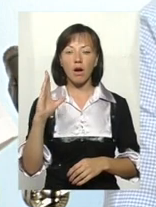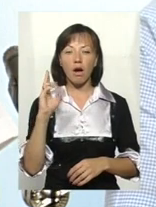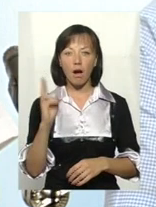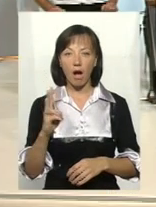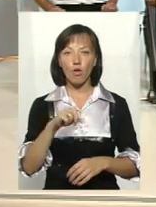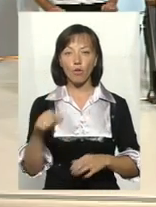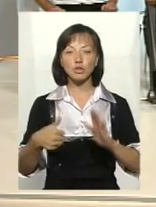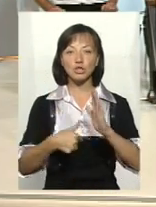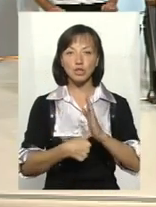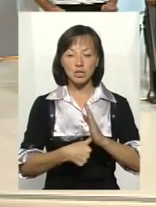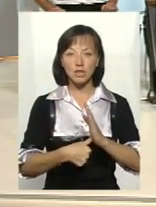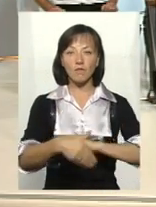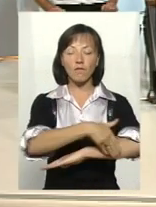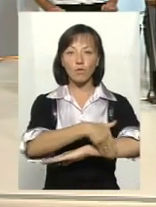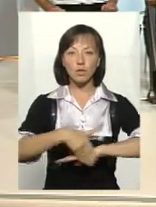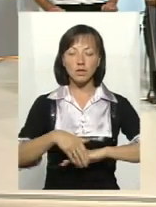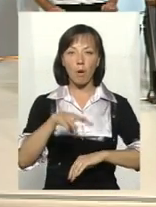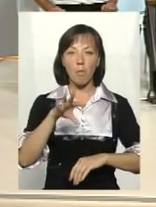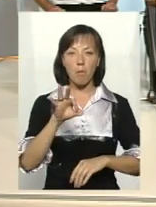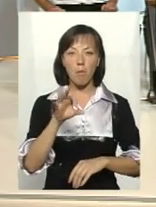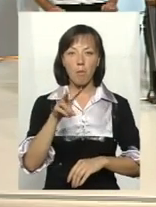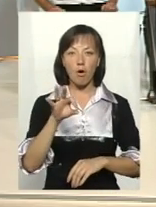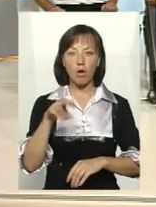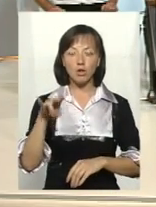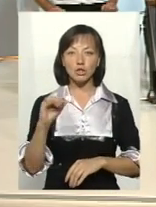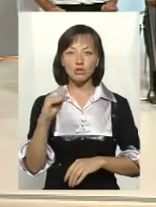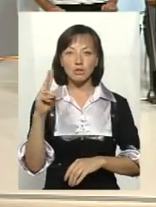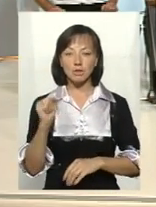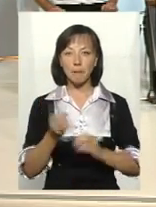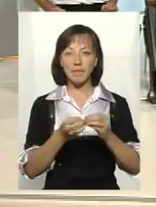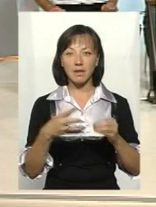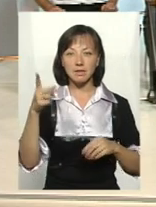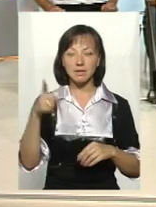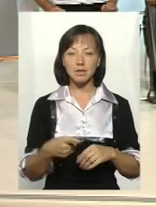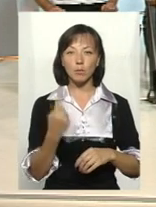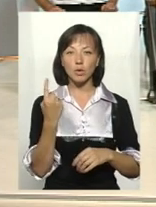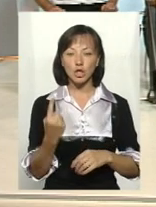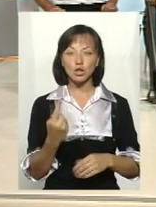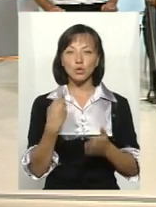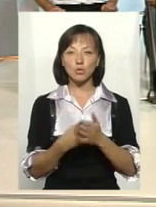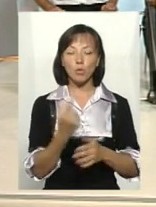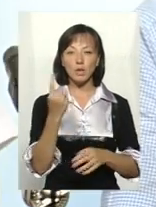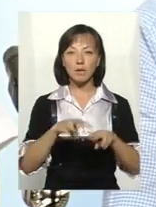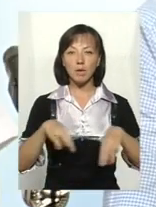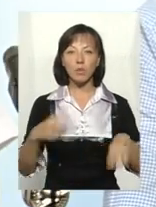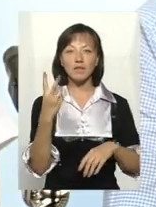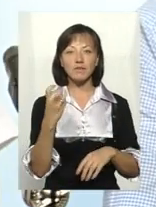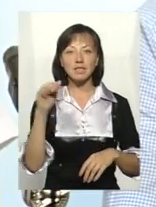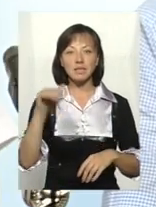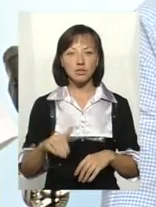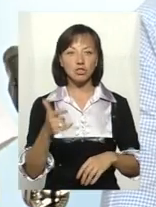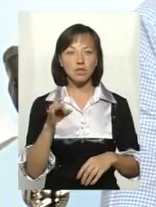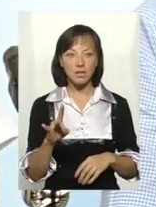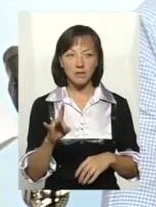який знаходиться за адресою Молодіжна 15/1, суму в 1 200 000